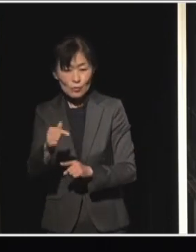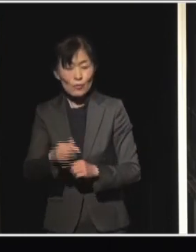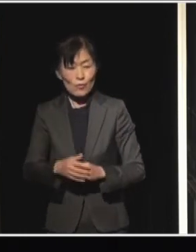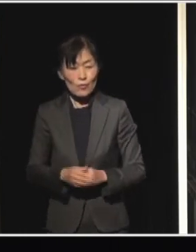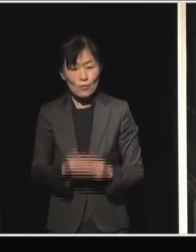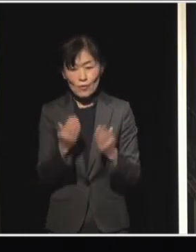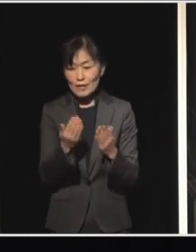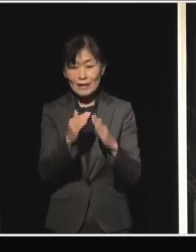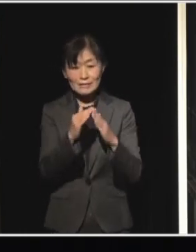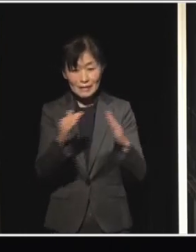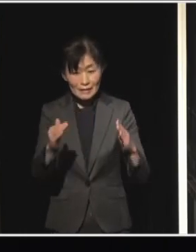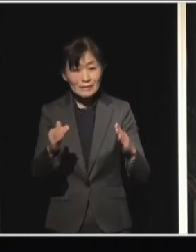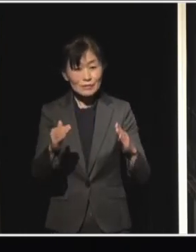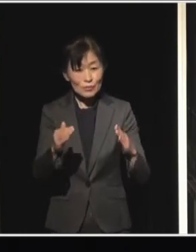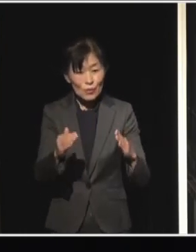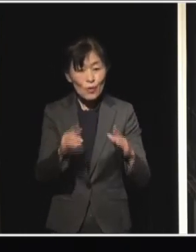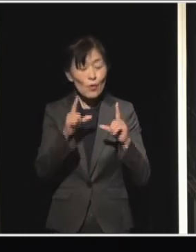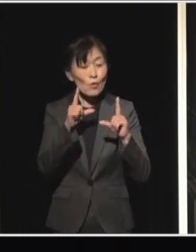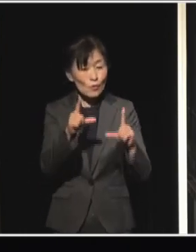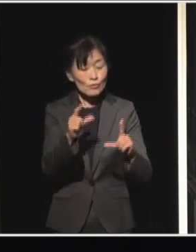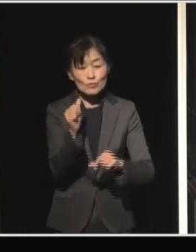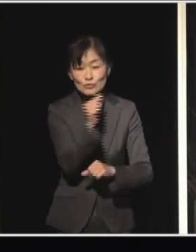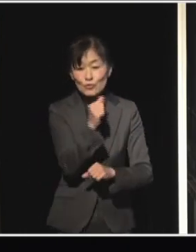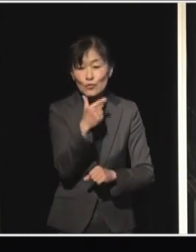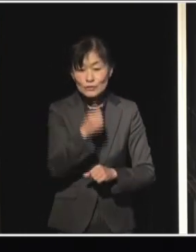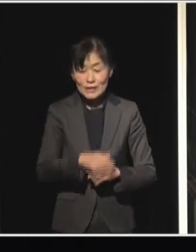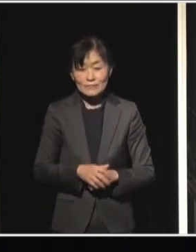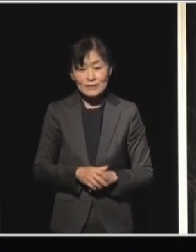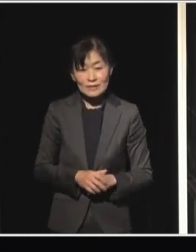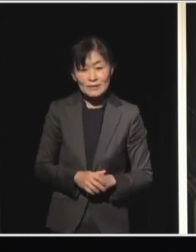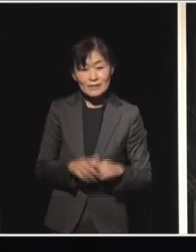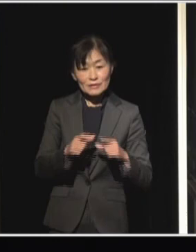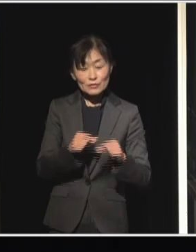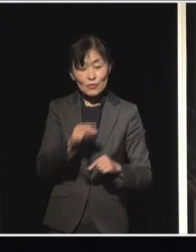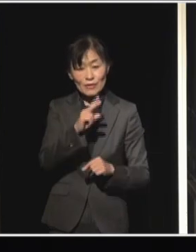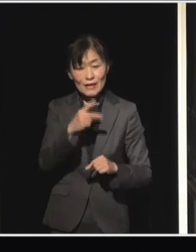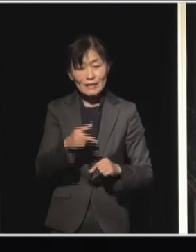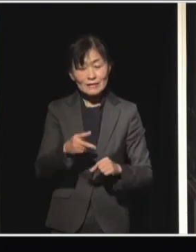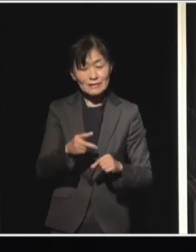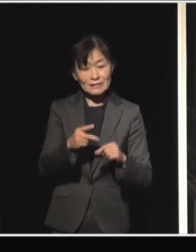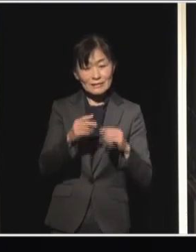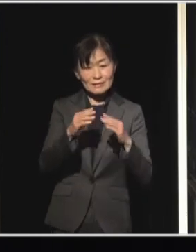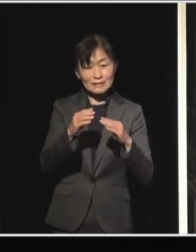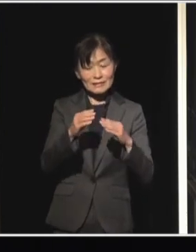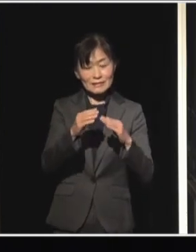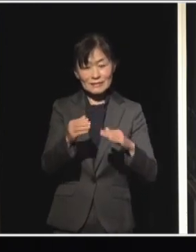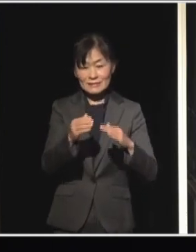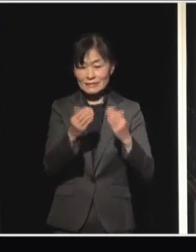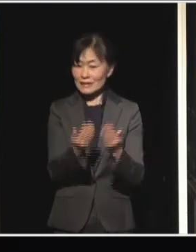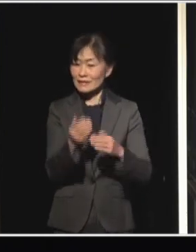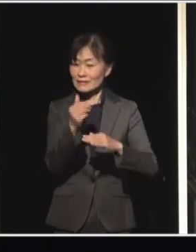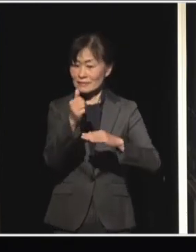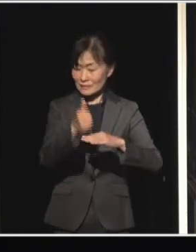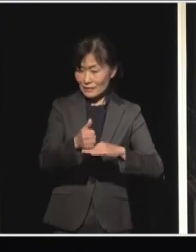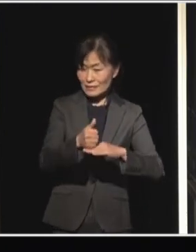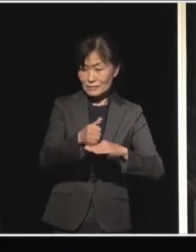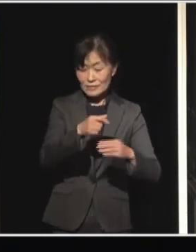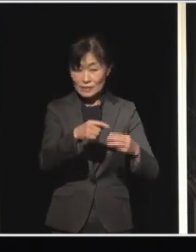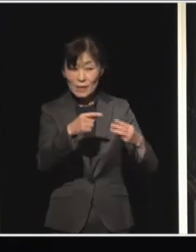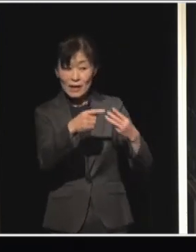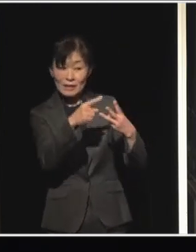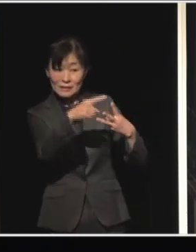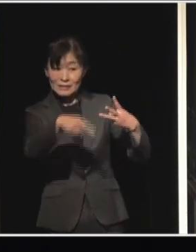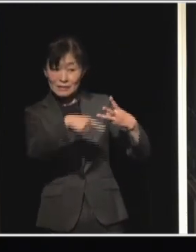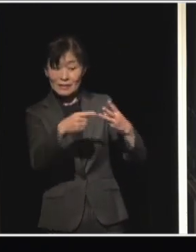をご紹介したいと思いますが日本癌治療学会がん学会日本腫瘍学会と子この3学会合同で